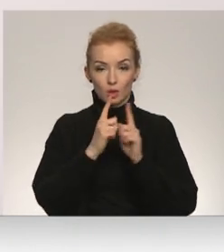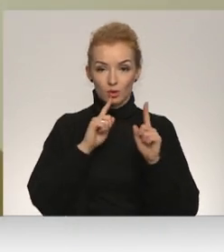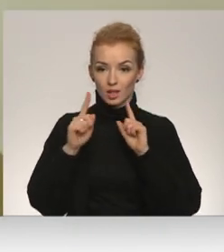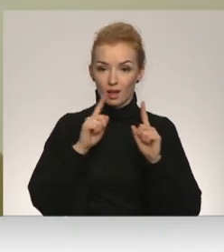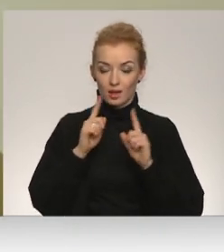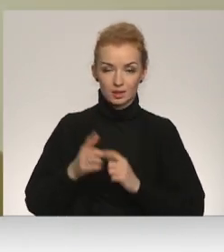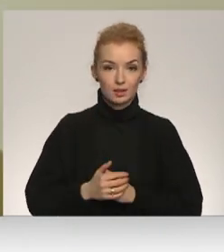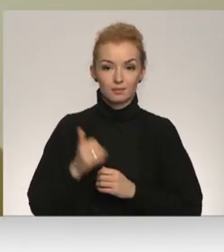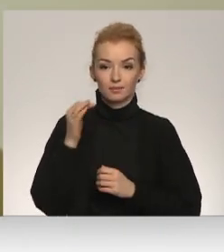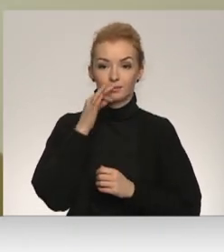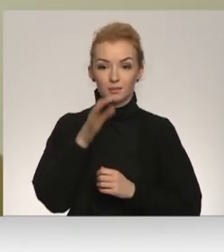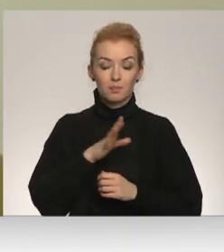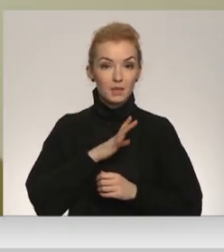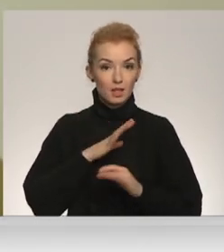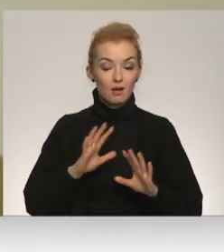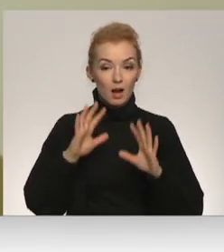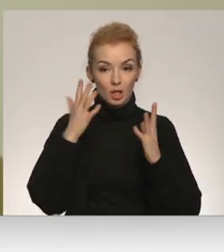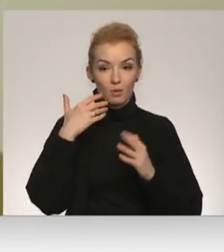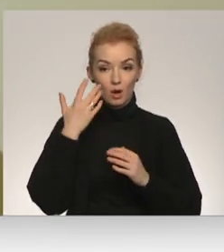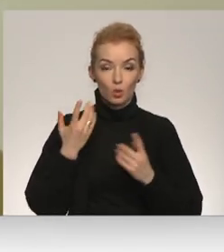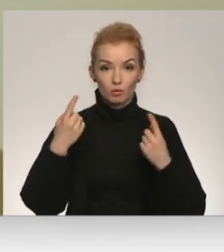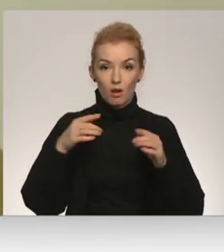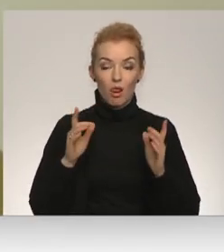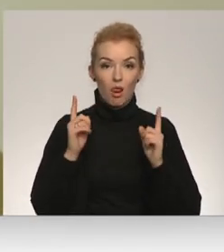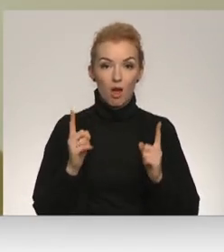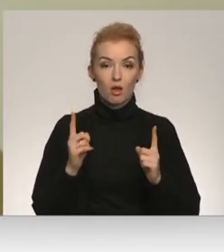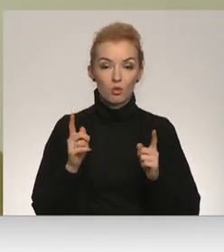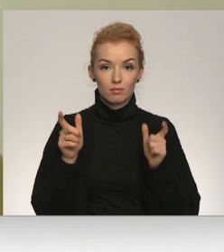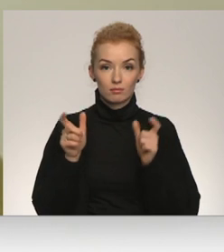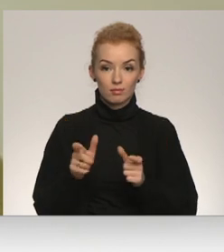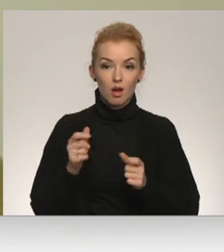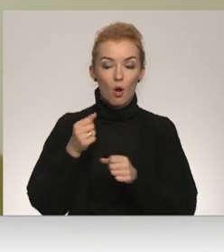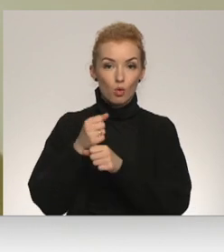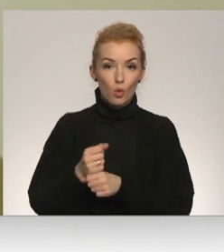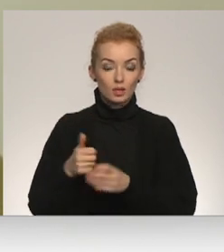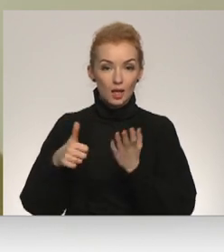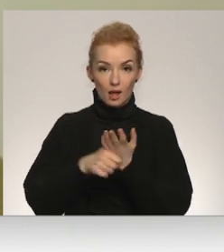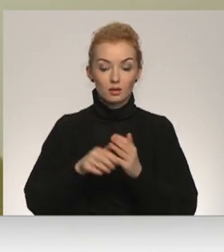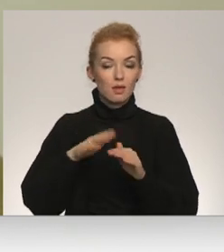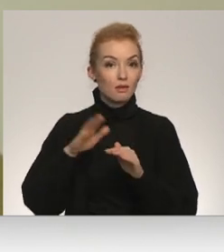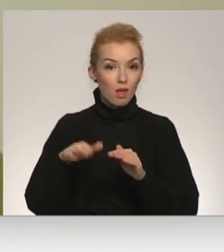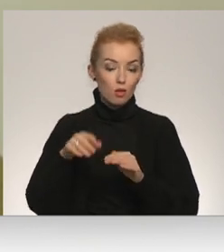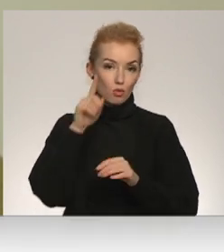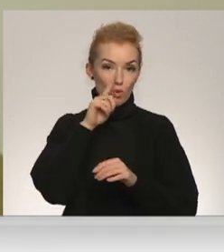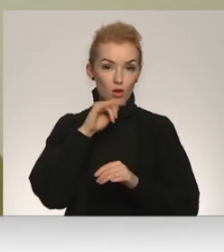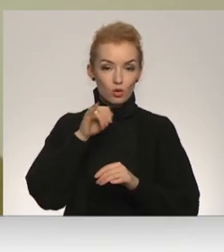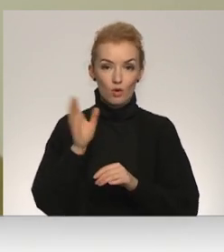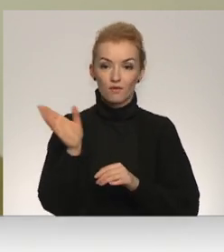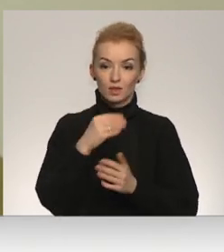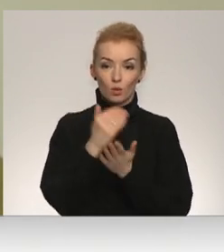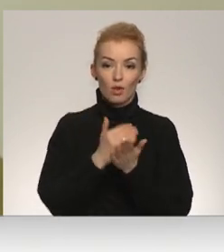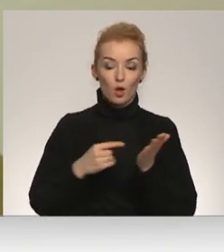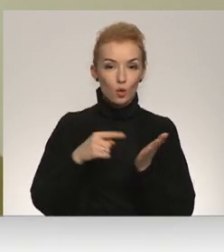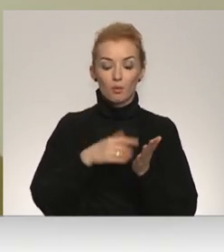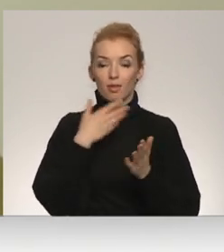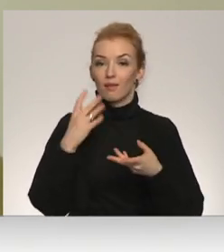Mums ir bijuši gadiem, kad mēs uz laiku atliekam autostas registrāciju tieši saistībā ar tualeti, tāpēc, ka visas prasības nav